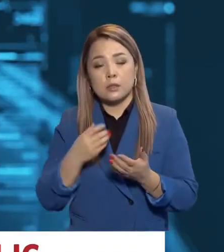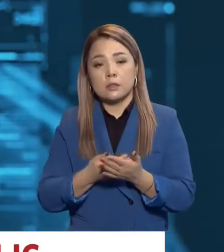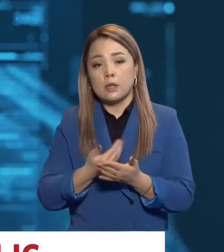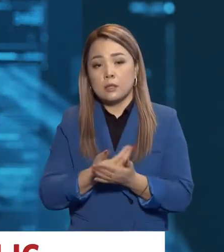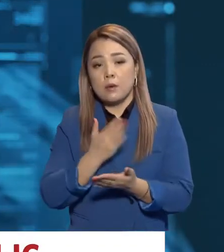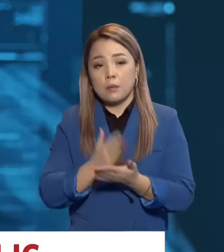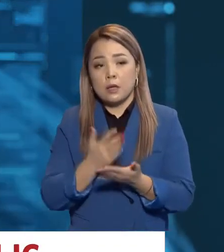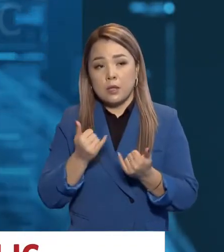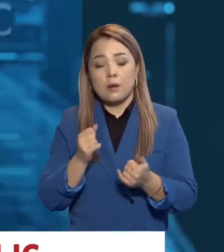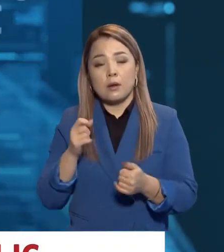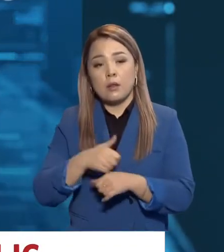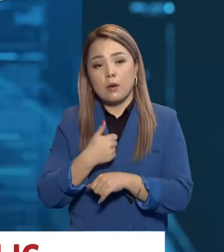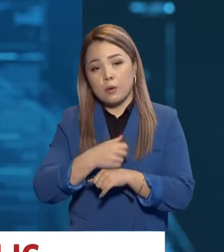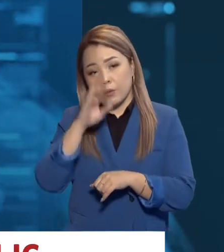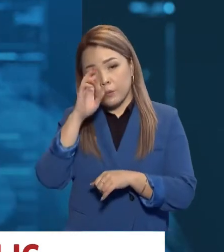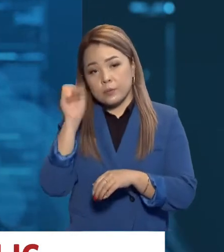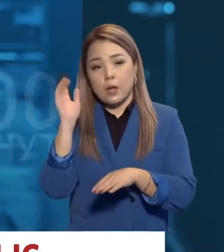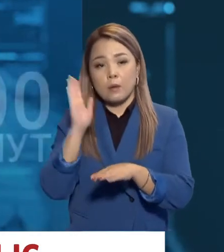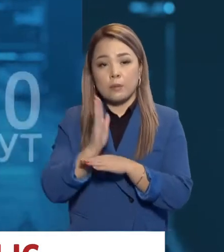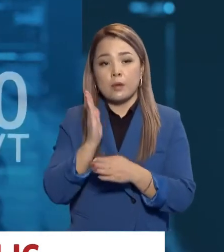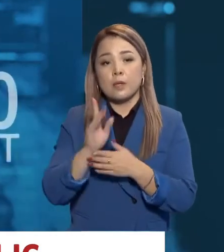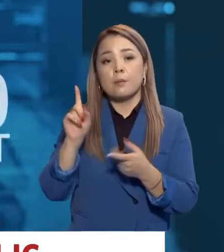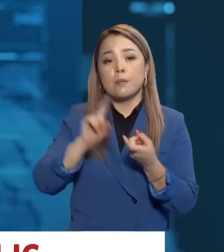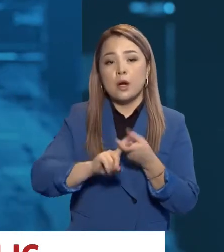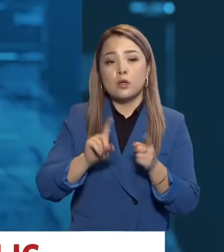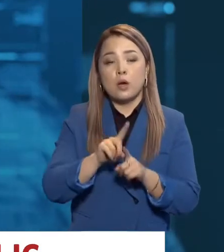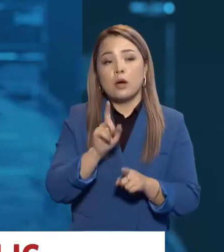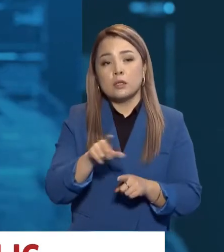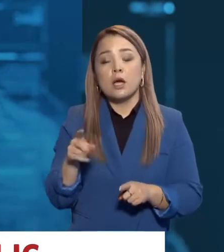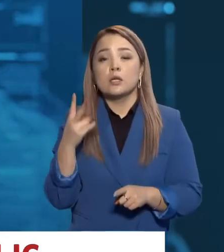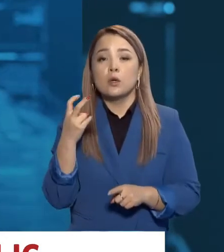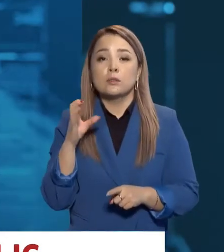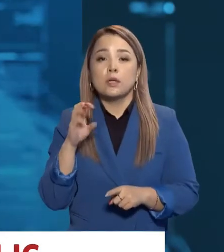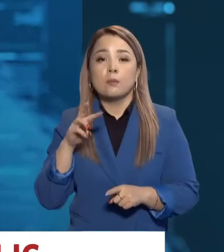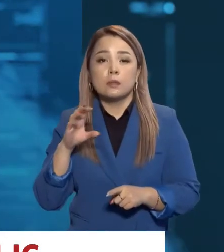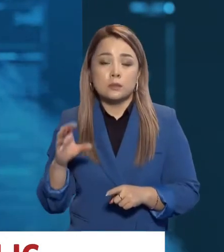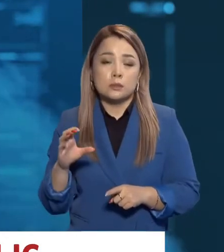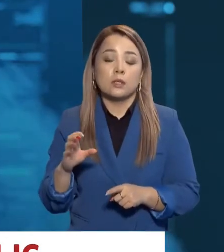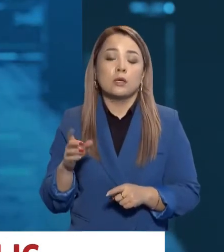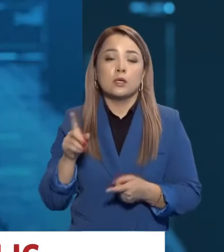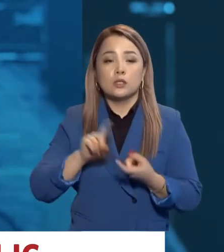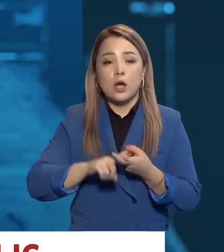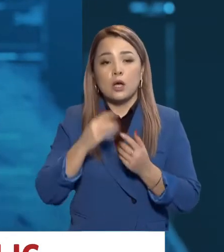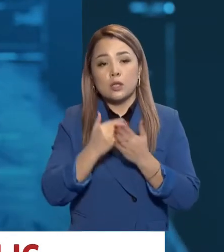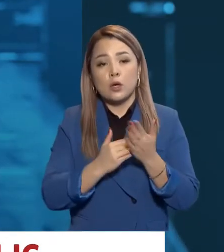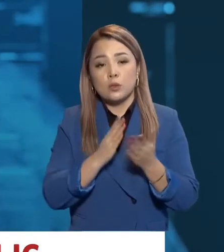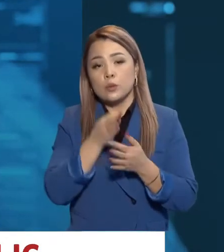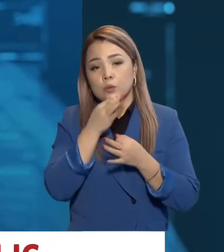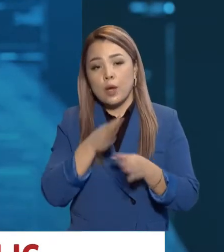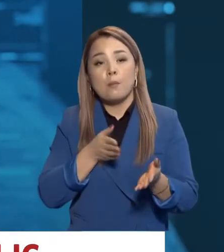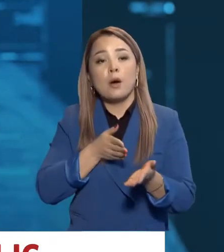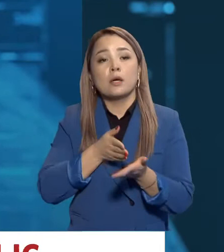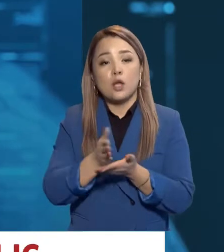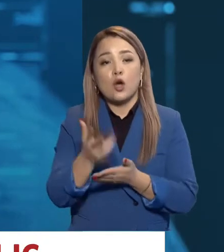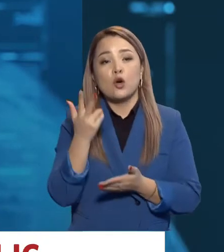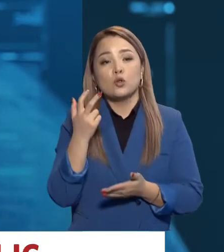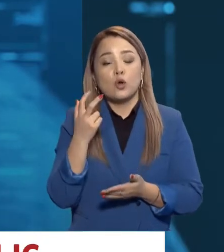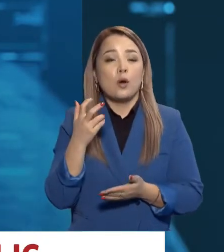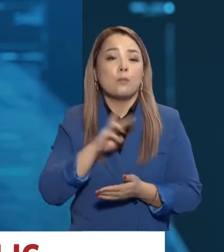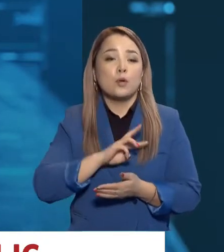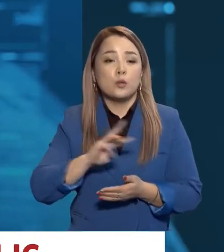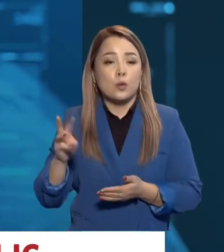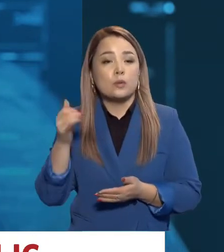басшысының тікелей тапсырмасымен байланыс операторлары азаматтарға 200 СМС және желі бойынша кез келген бағытта 300